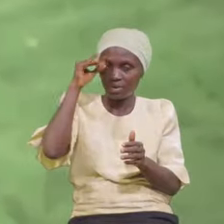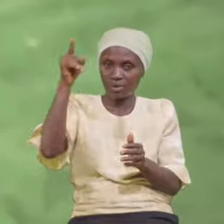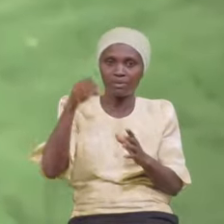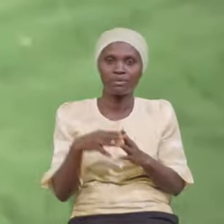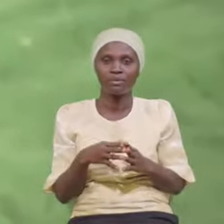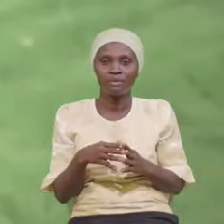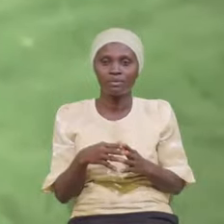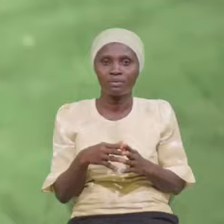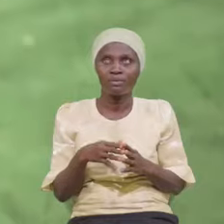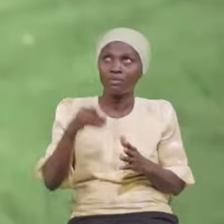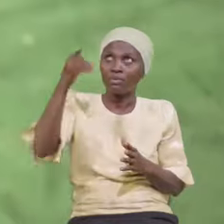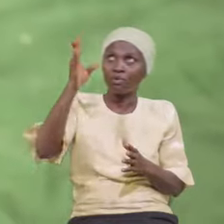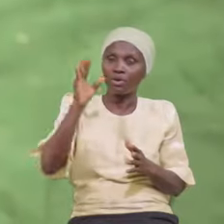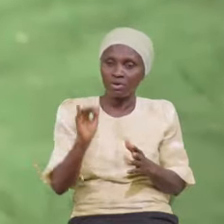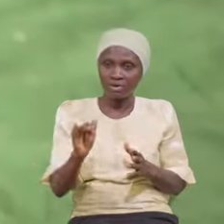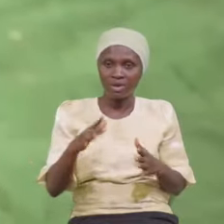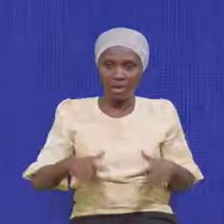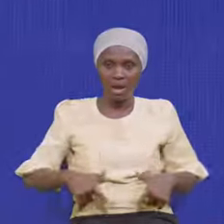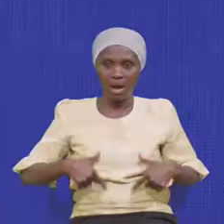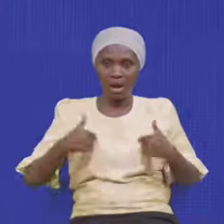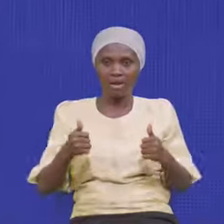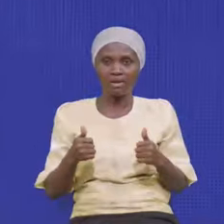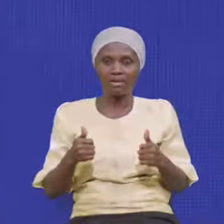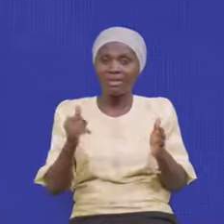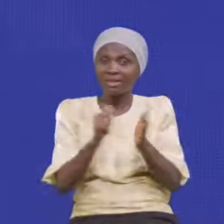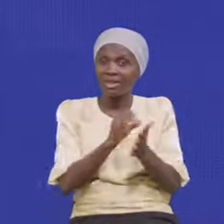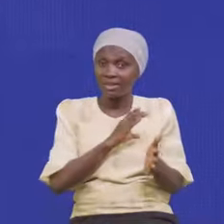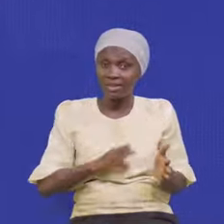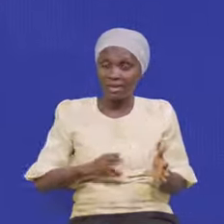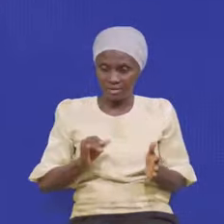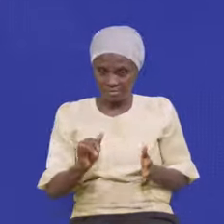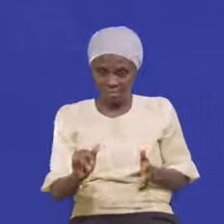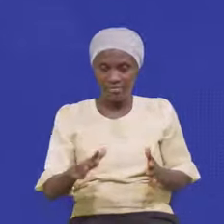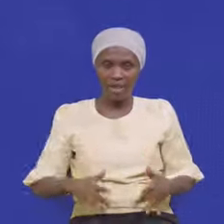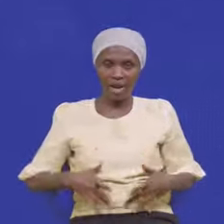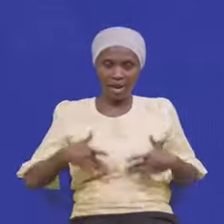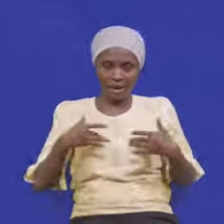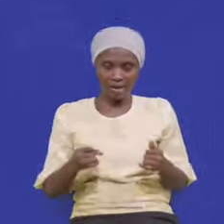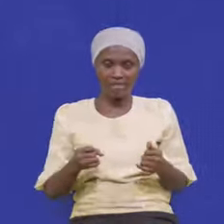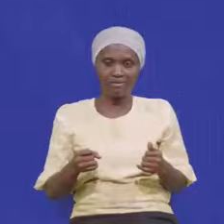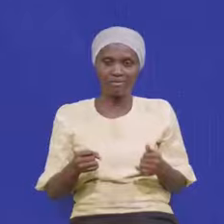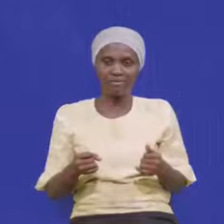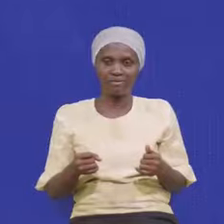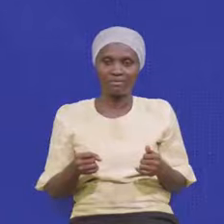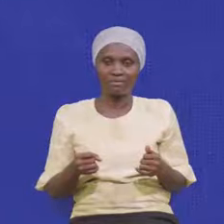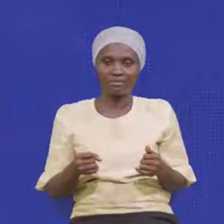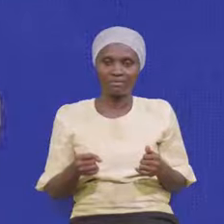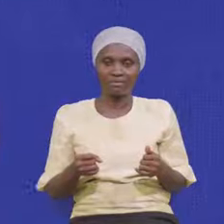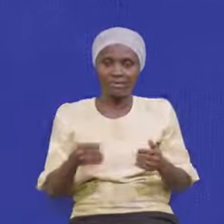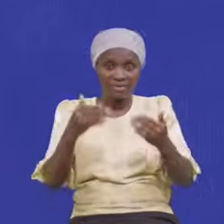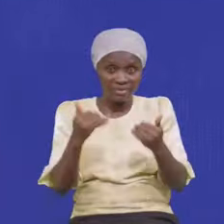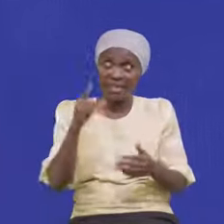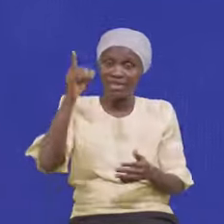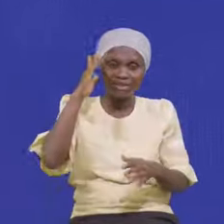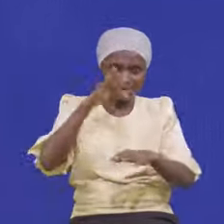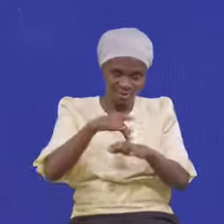That God is still alive. నా దేవుడు ఇంకా సజీవుడు. That Christ is still alive. ఆ క్రీస్తు ఇంకా సజీవుడు. And now he will touch you